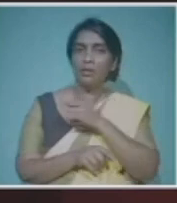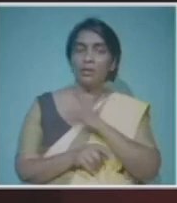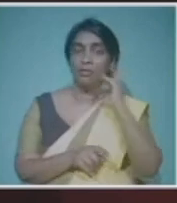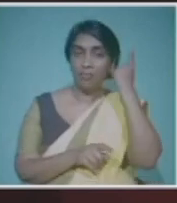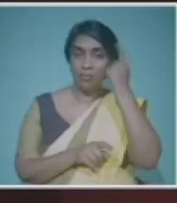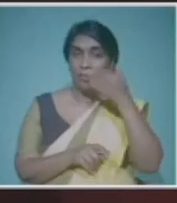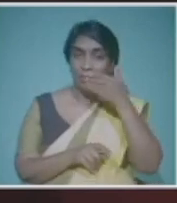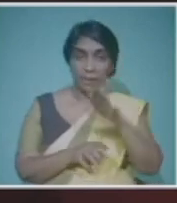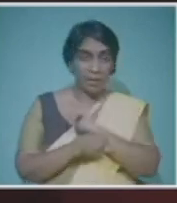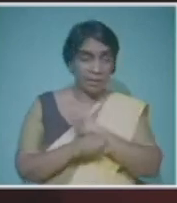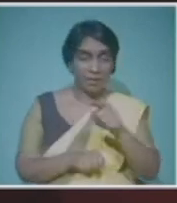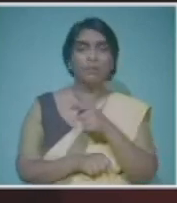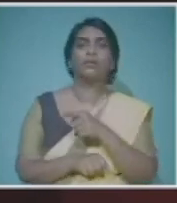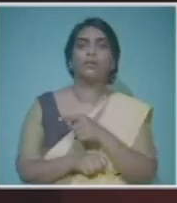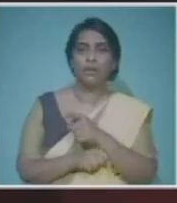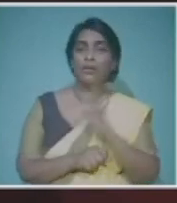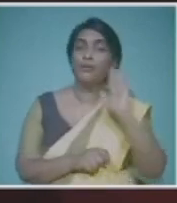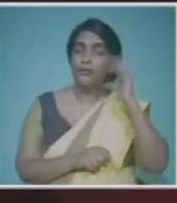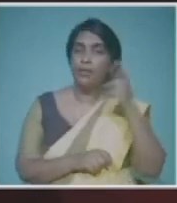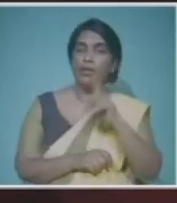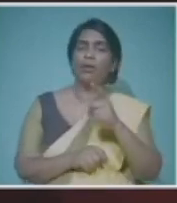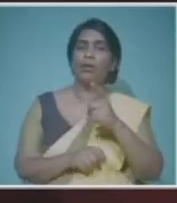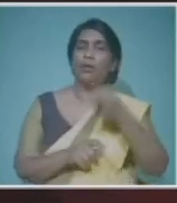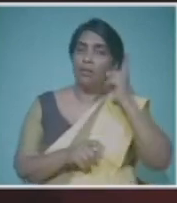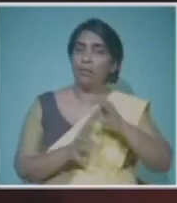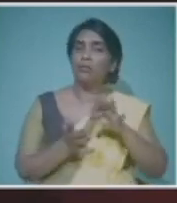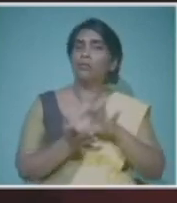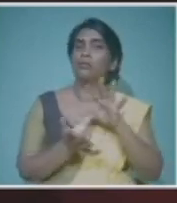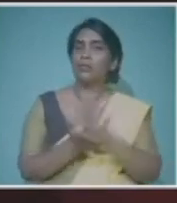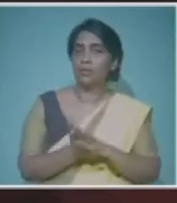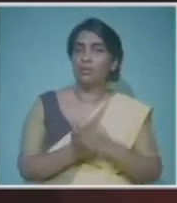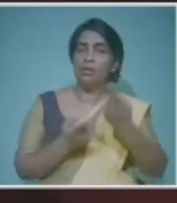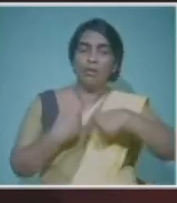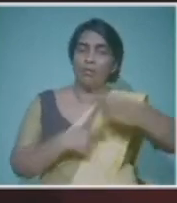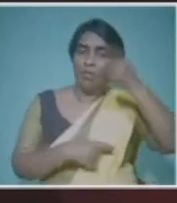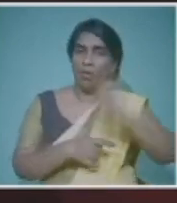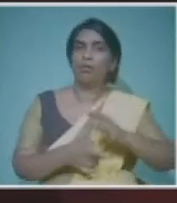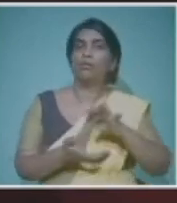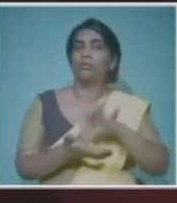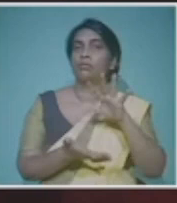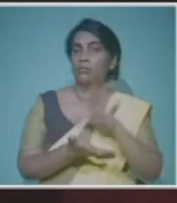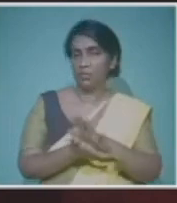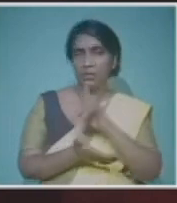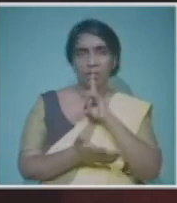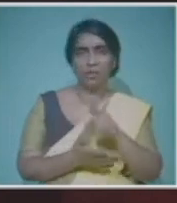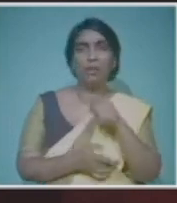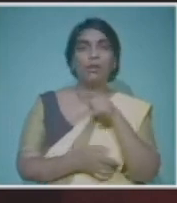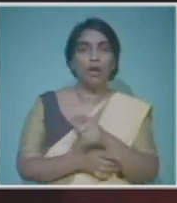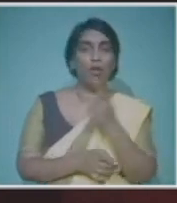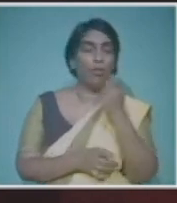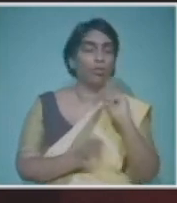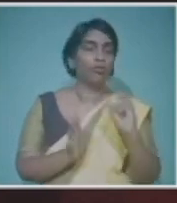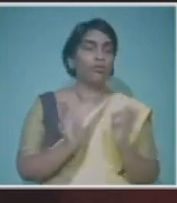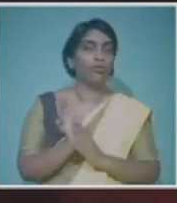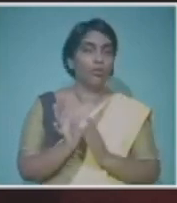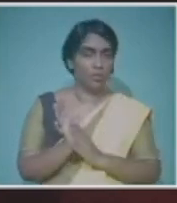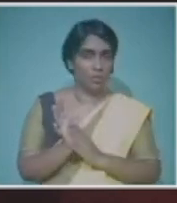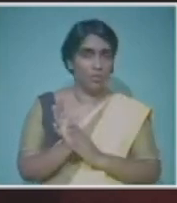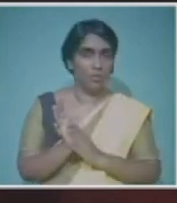විශේෂඥ හැකියාව නැත්තම් විශේෂයෙන් මේ නිර්දේශ ලබා දීමේදී දෙල තිනවා ඒකමතිකව නිර්දේශයක් ලබා දුන්නා කියලා. ඒක තමයි මුදල් කාර්ය සභාවේ